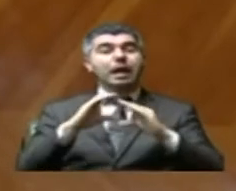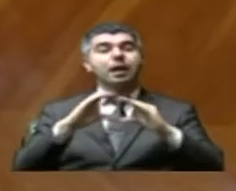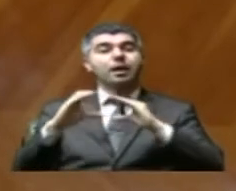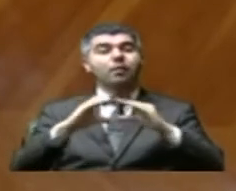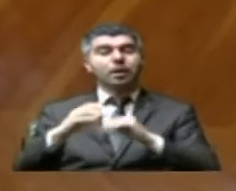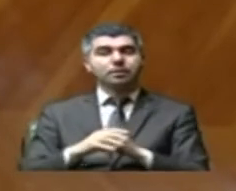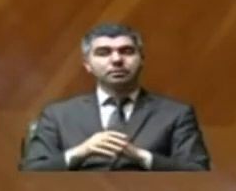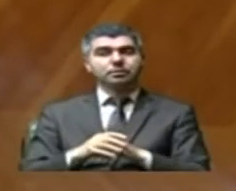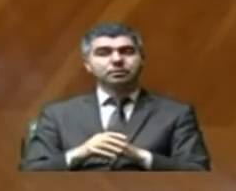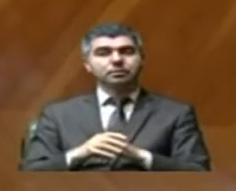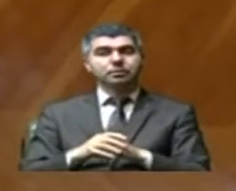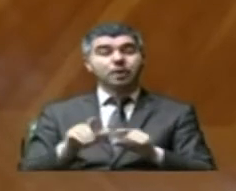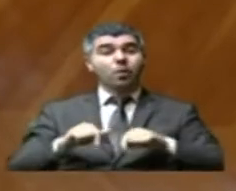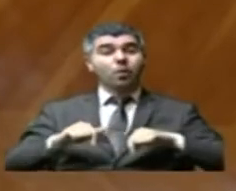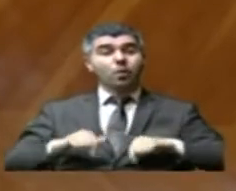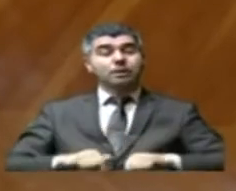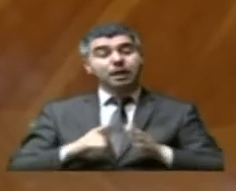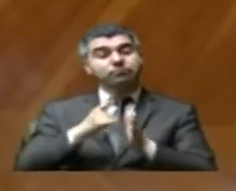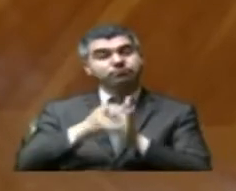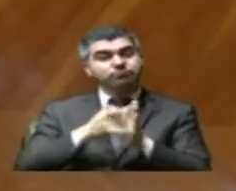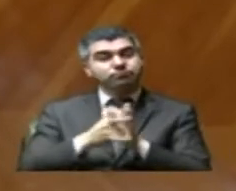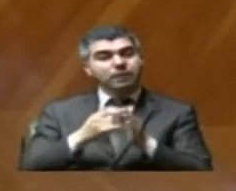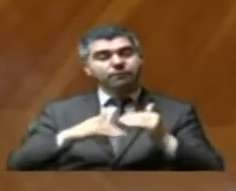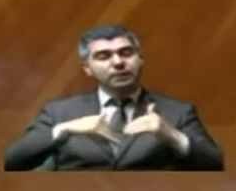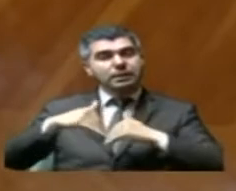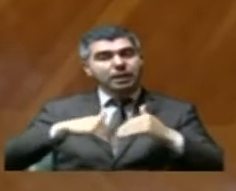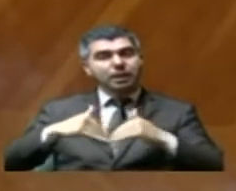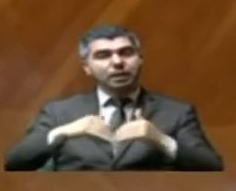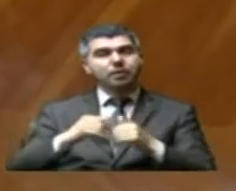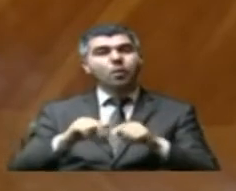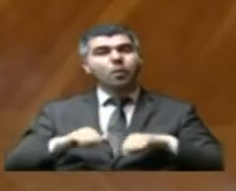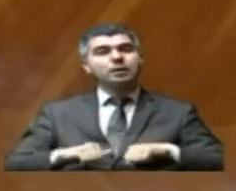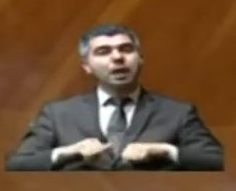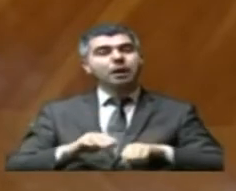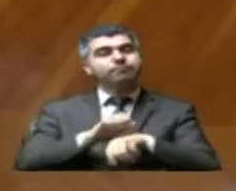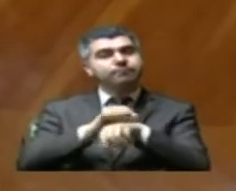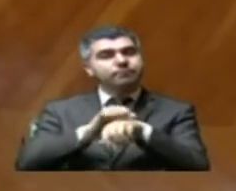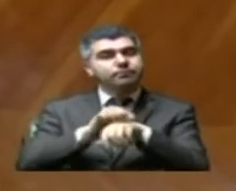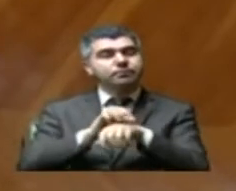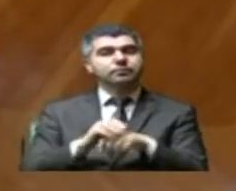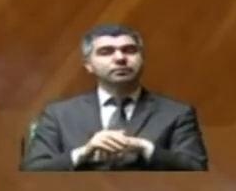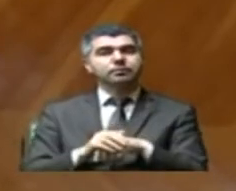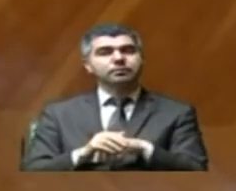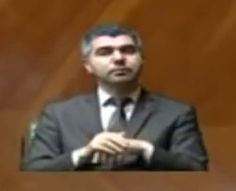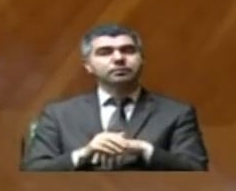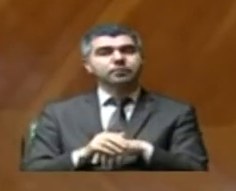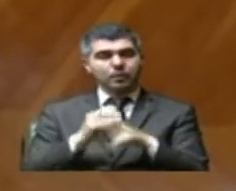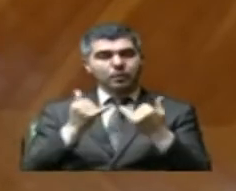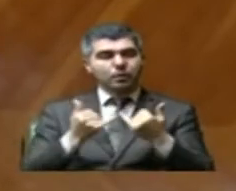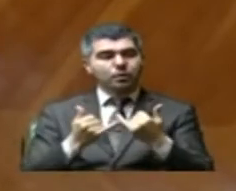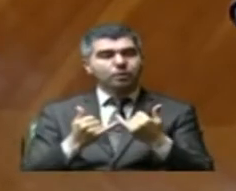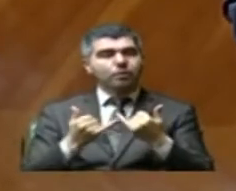الحوار الآن هو برعاية وزارة التجهيز والنقل اللوجستيك والماء ووزارة الداخلية. وأعتقد أن الآن الحمد لله راه كاين اجتماع